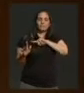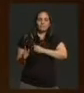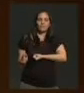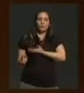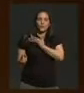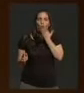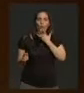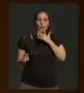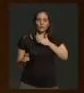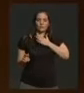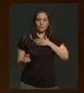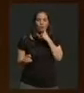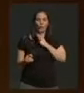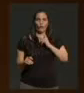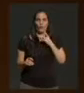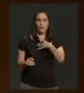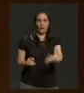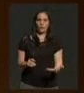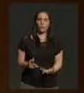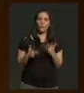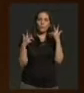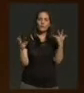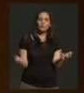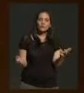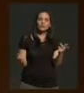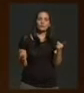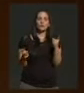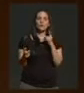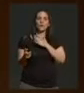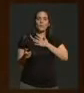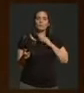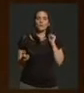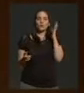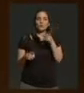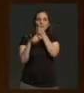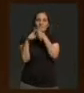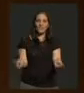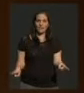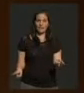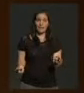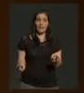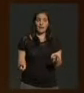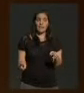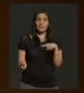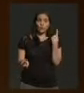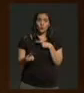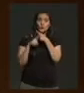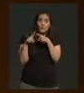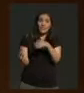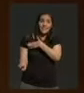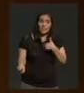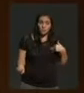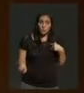Beraz, gure klua berezia dela uste baldin badugu, naturaltasun osoz ulertu behar ditugu gure klubaren